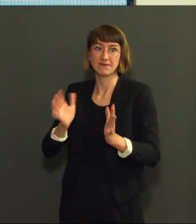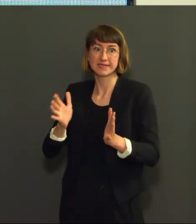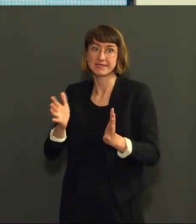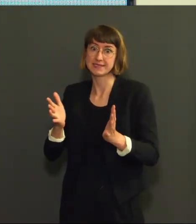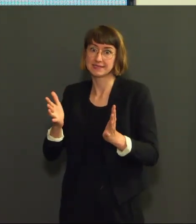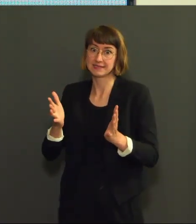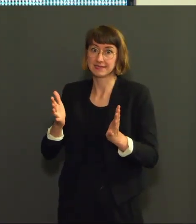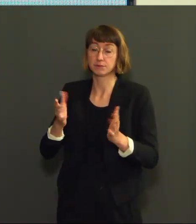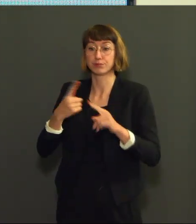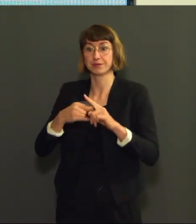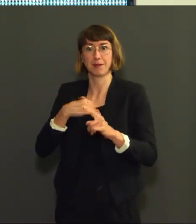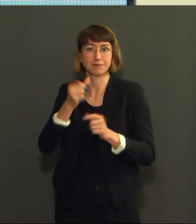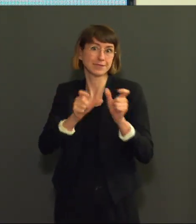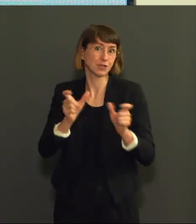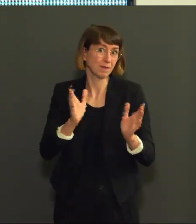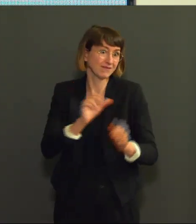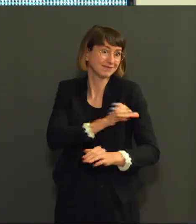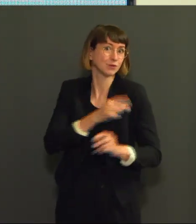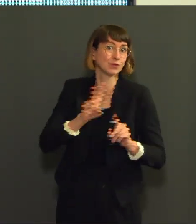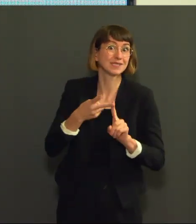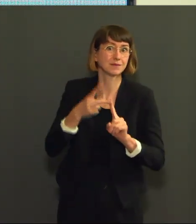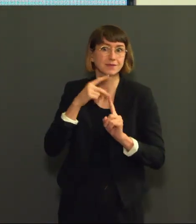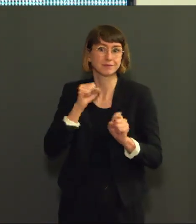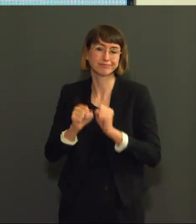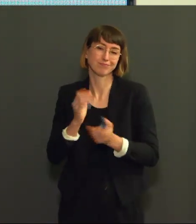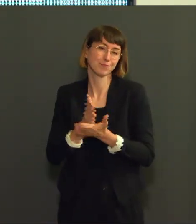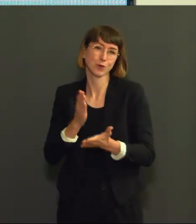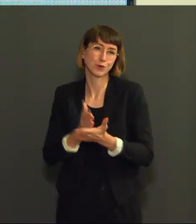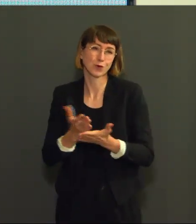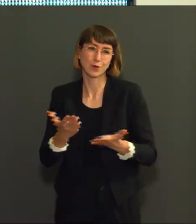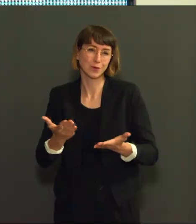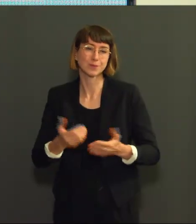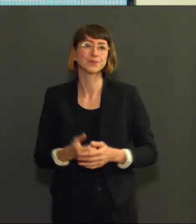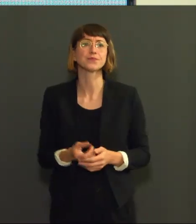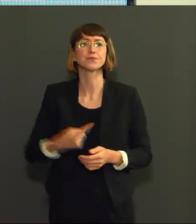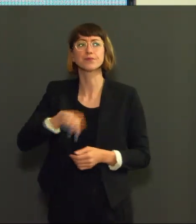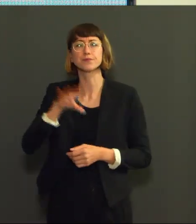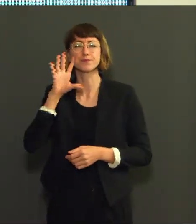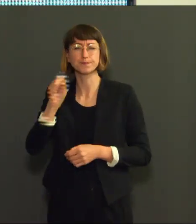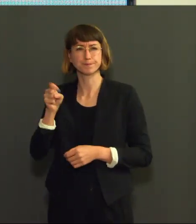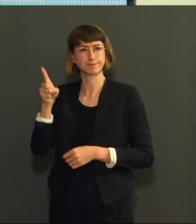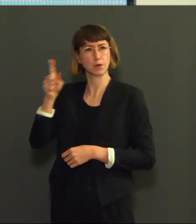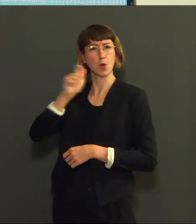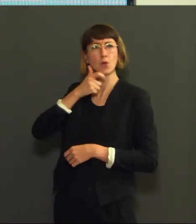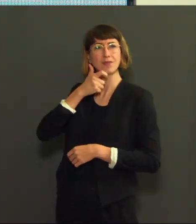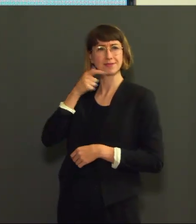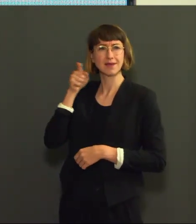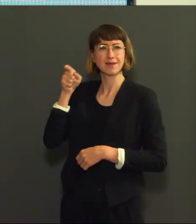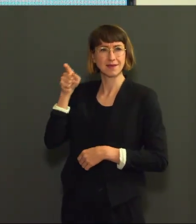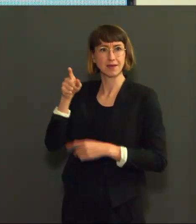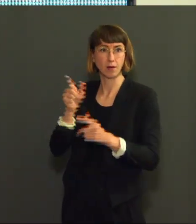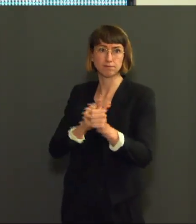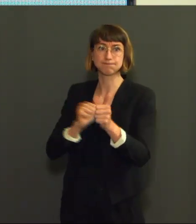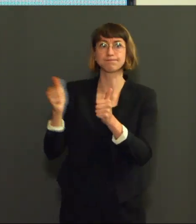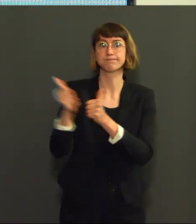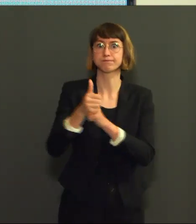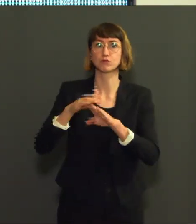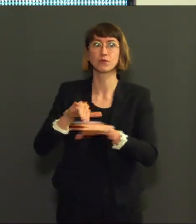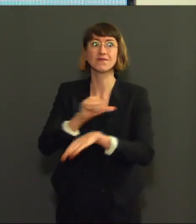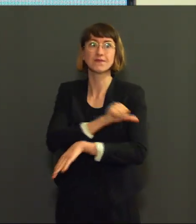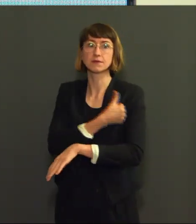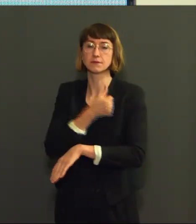dose. Ce que l'on constate actuellement au Royaume-Uni, qui est plutôt en avance par rapport à nous dans la campagne de vaccination, et dans lequel les